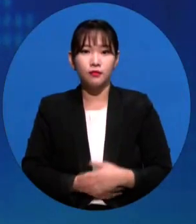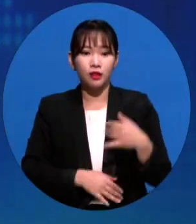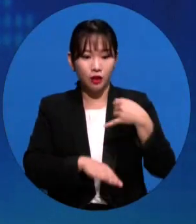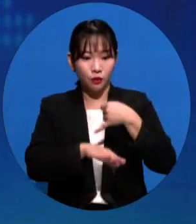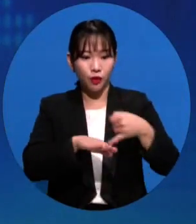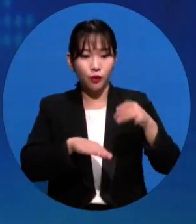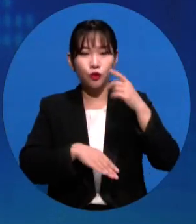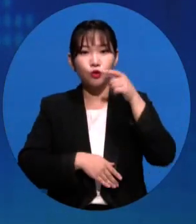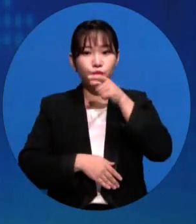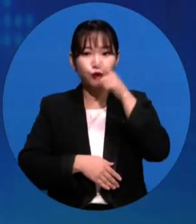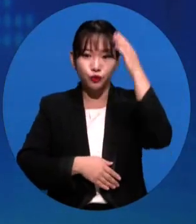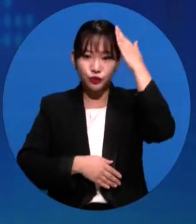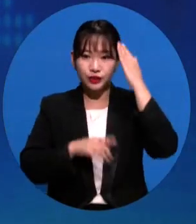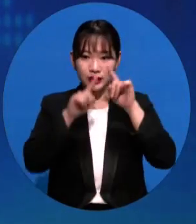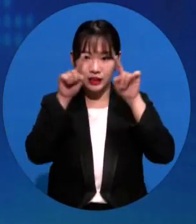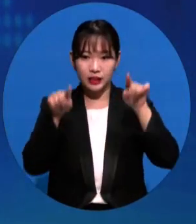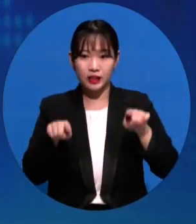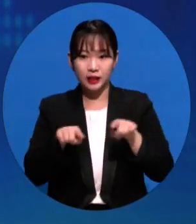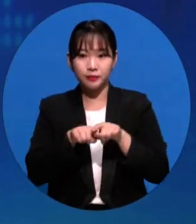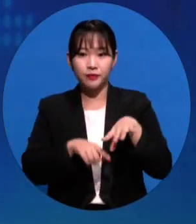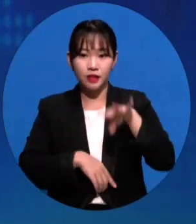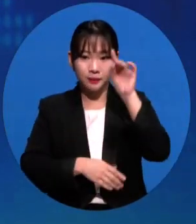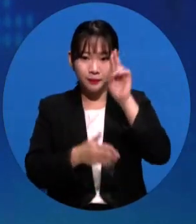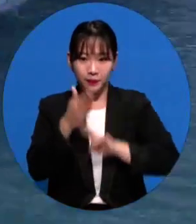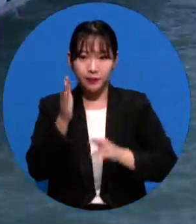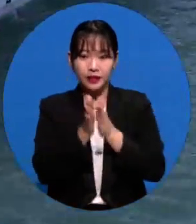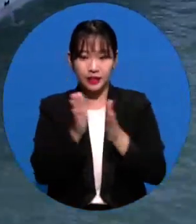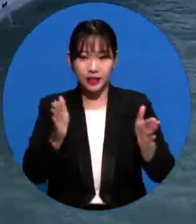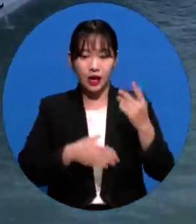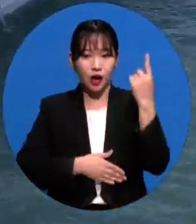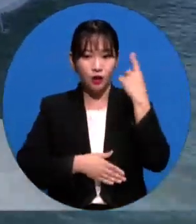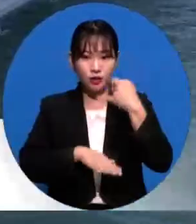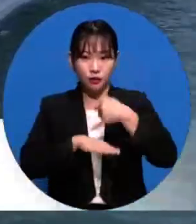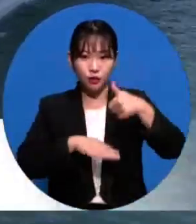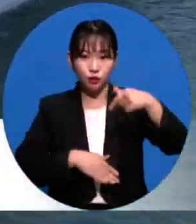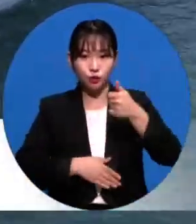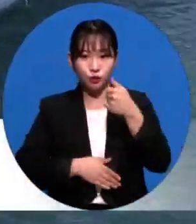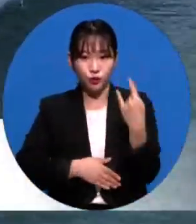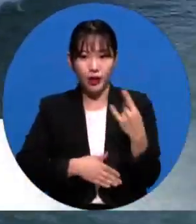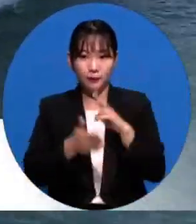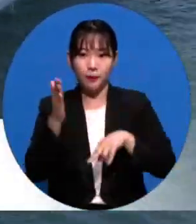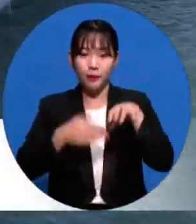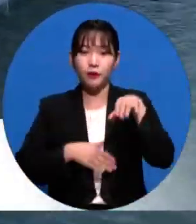완도 물김 첫 위판이 시작됐습니다. 어제 완도군 구내면 물김